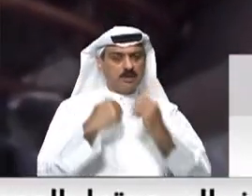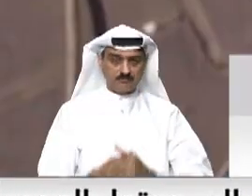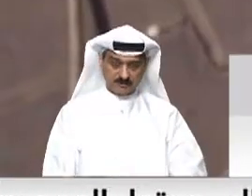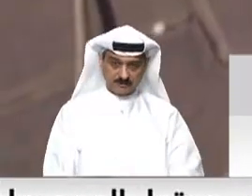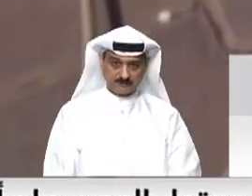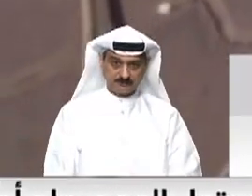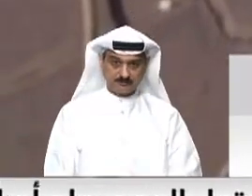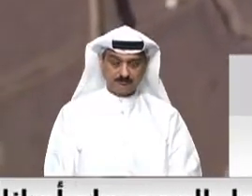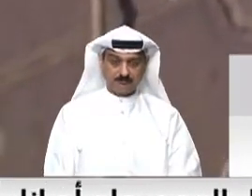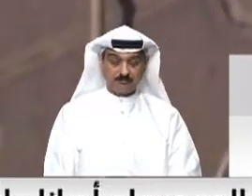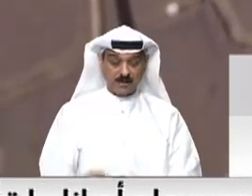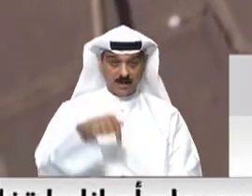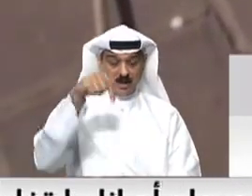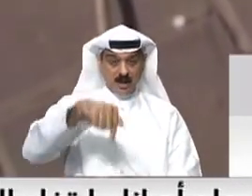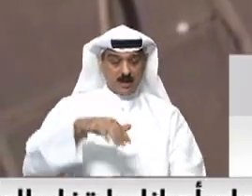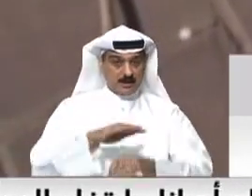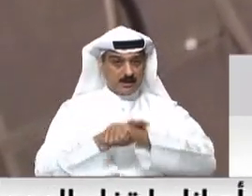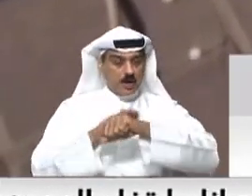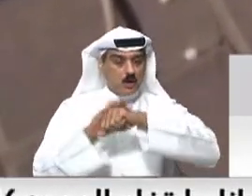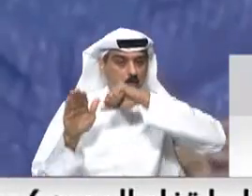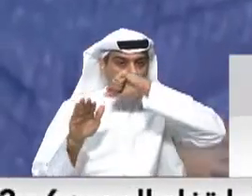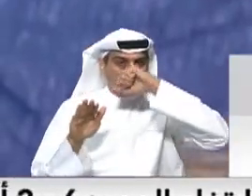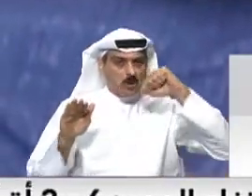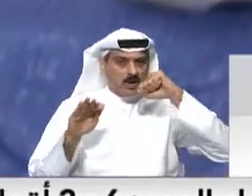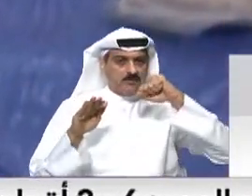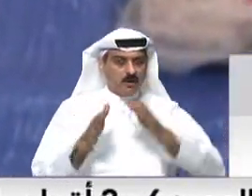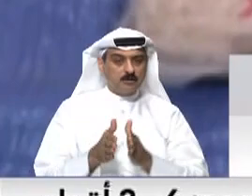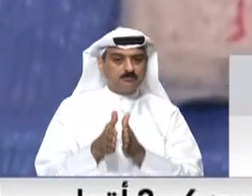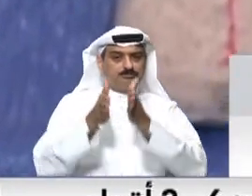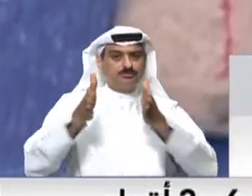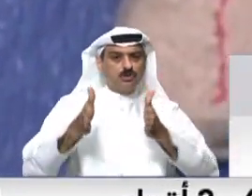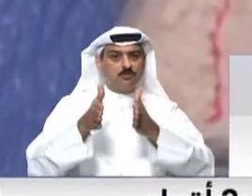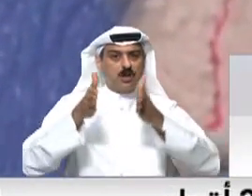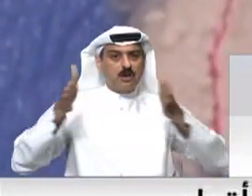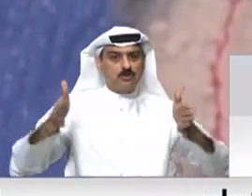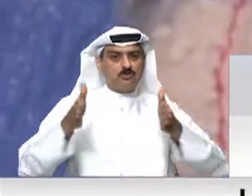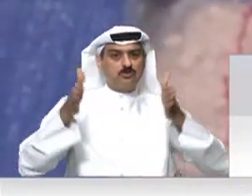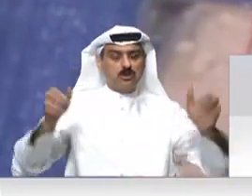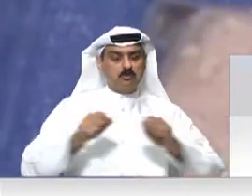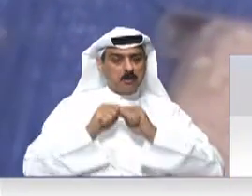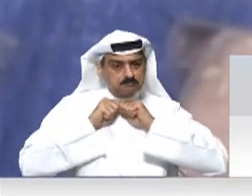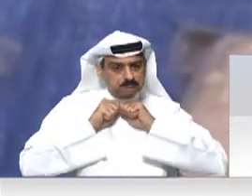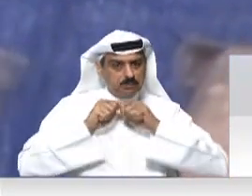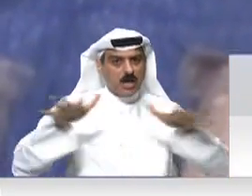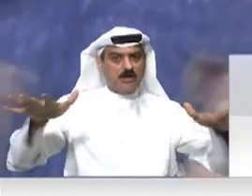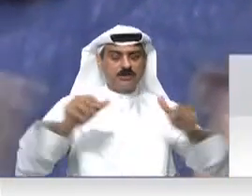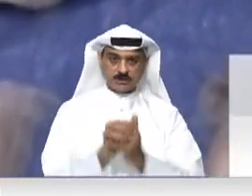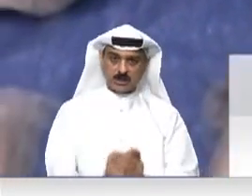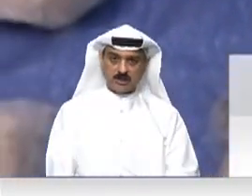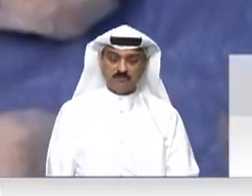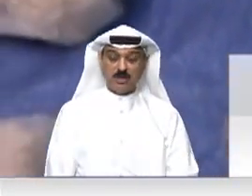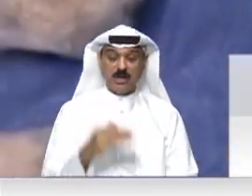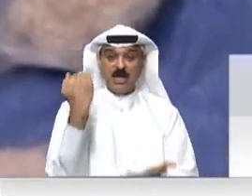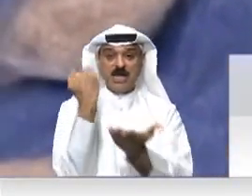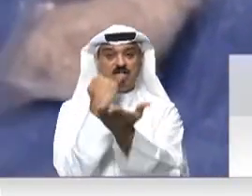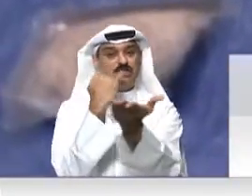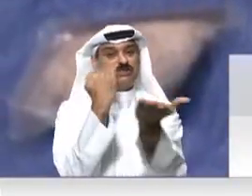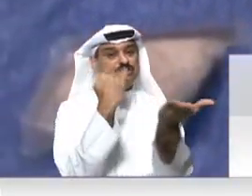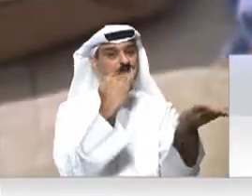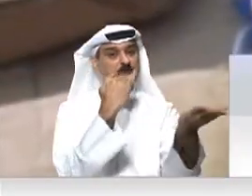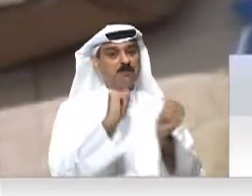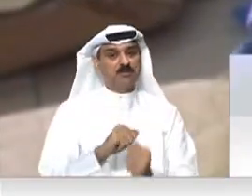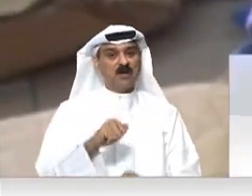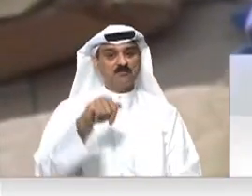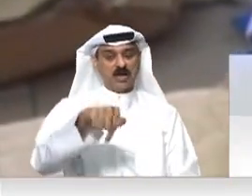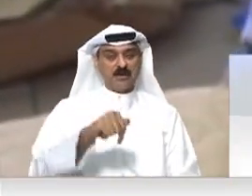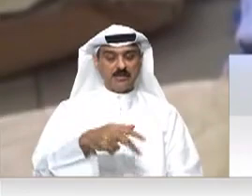بالنظر لخطورة المخدرات واتساع مداها وتعاظم آثارها المدمرة وخاصة على فئة الشباب، فإن دولة